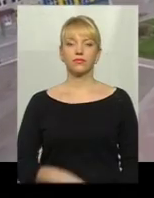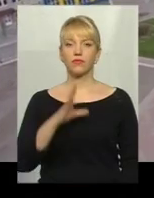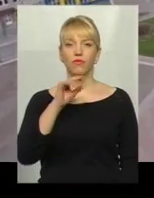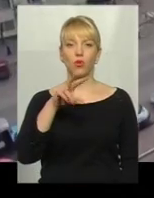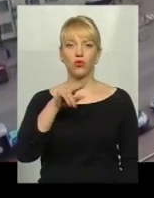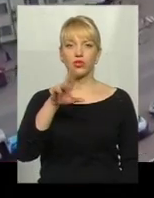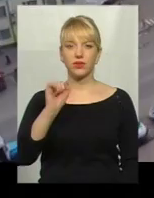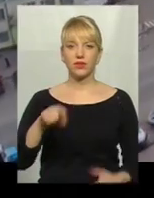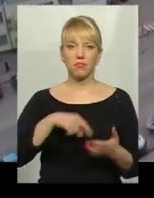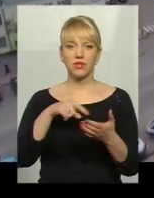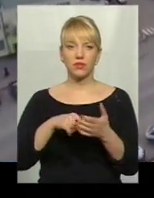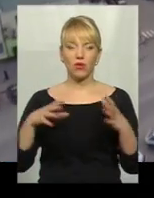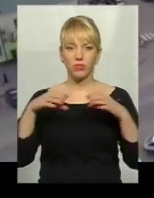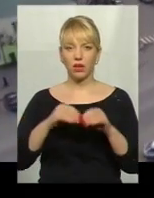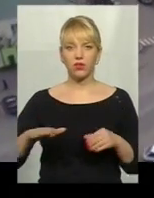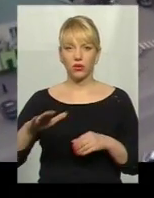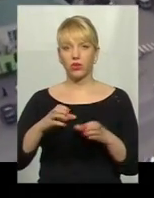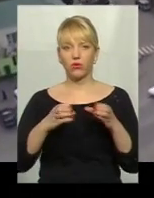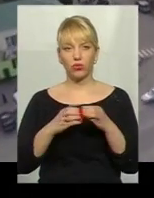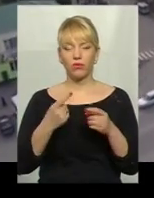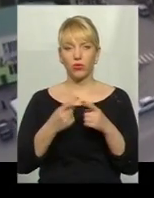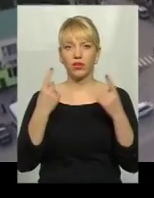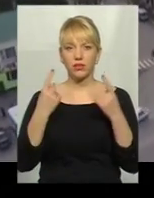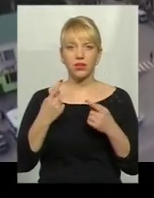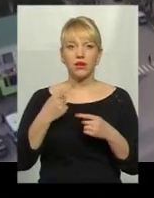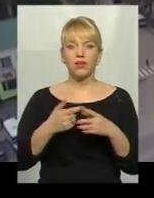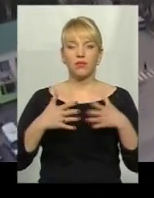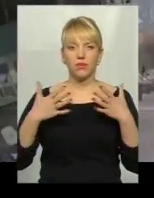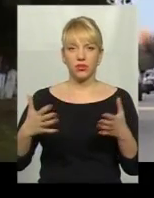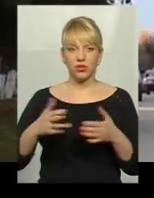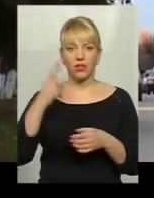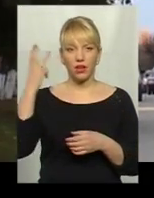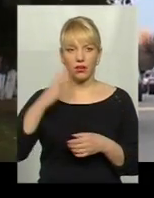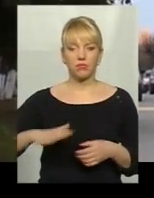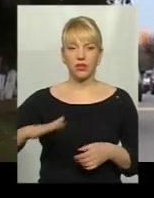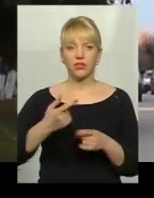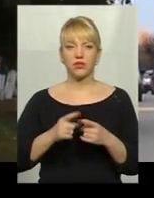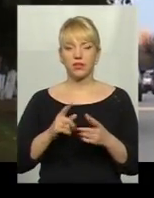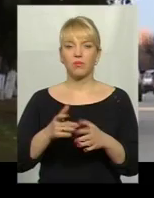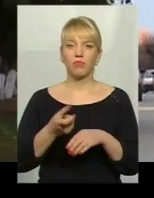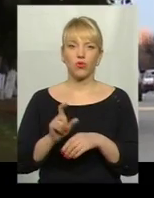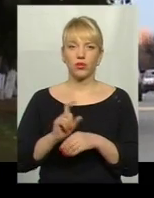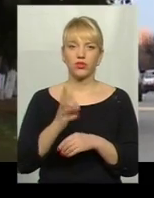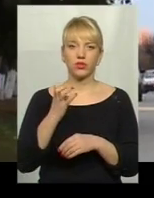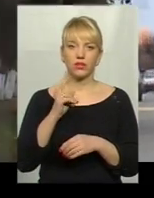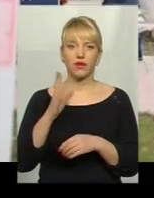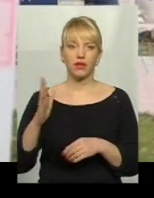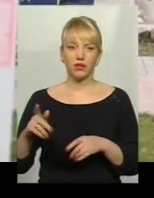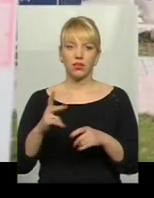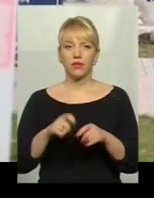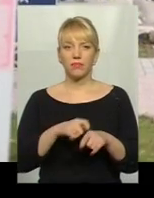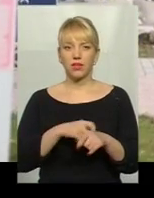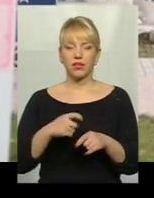Волочиська міська об'єднана територіальна громада – одна з найбільших на Хмельниччині. Це понад 400 квадратних